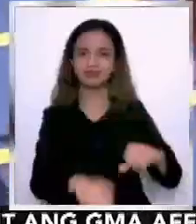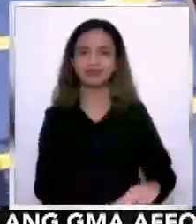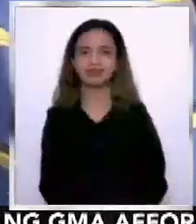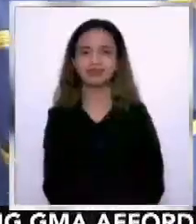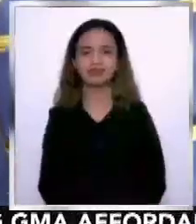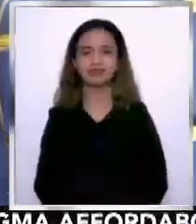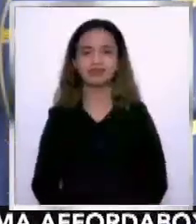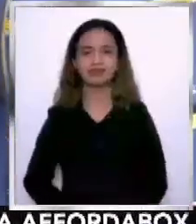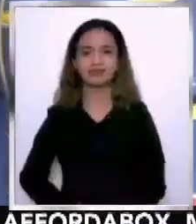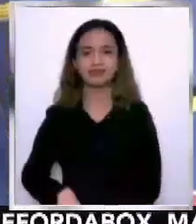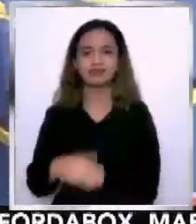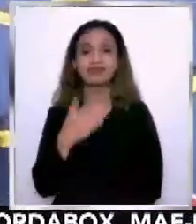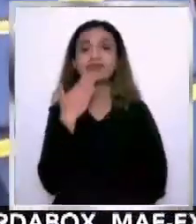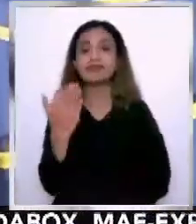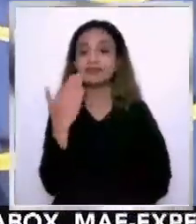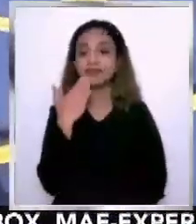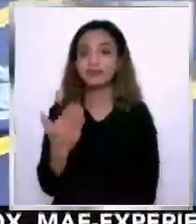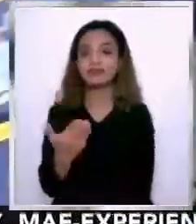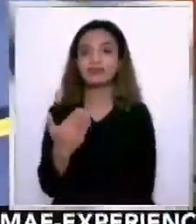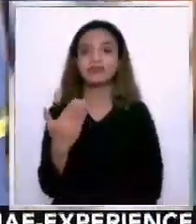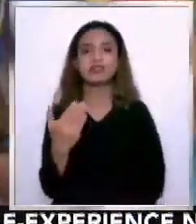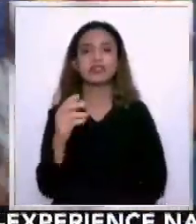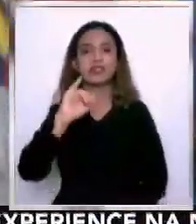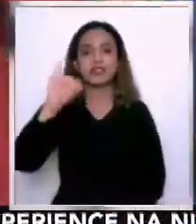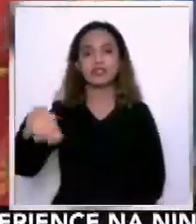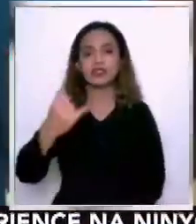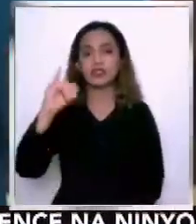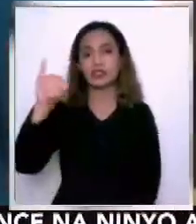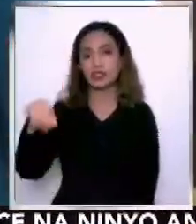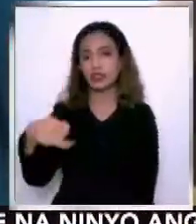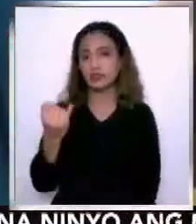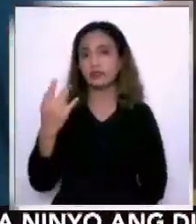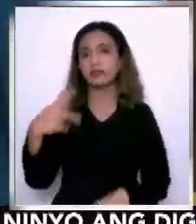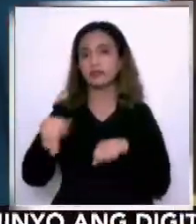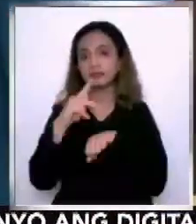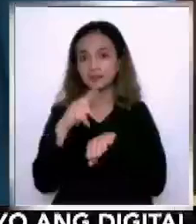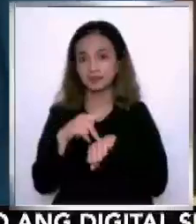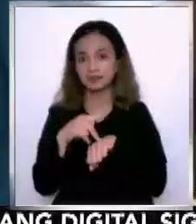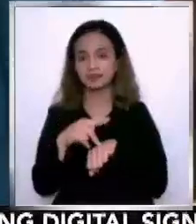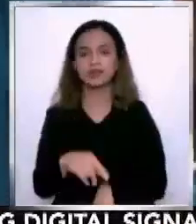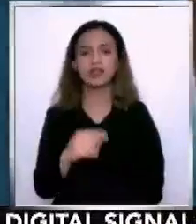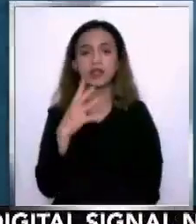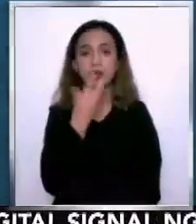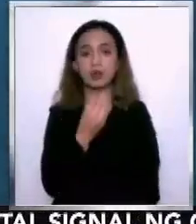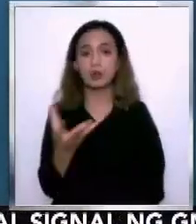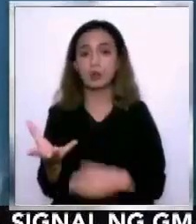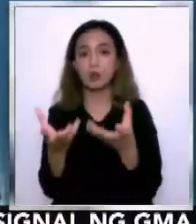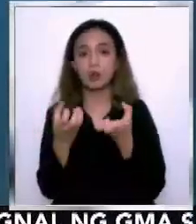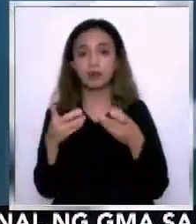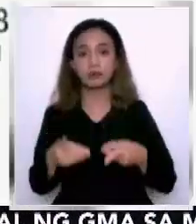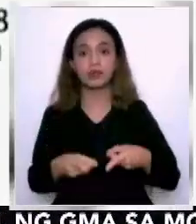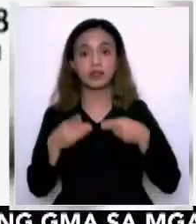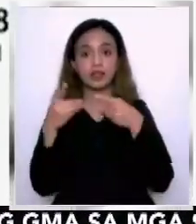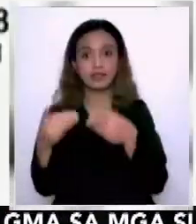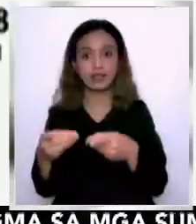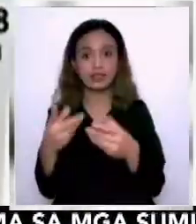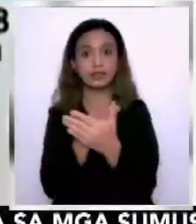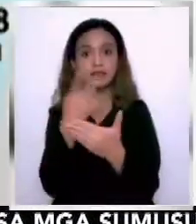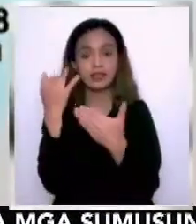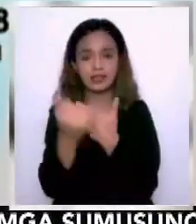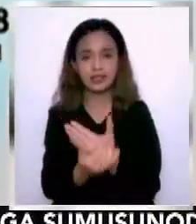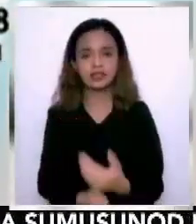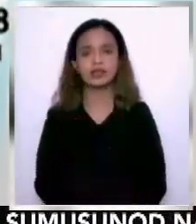Maraming salamat din po sa Johnson & Johnson Philippines Incorporated. At sa mga nais mag-donate sa aming mga projects, maaari